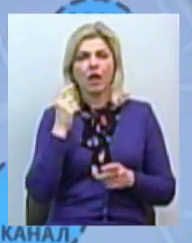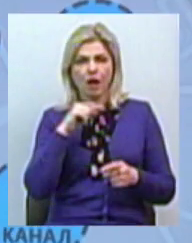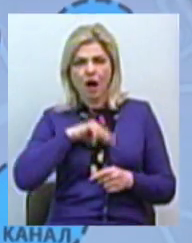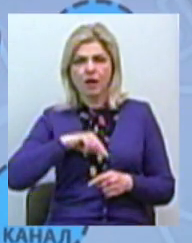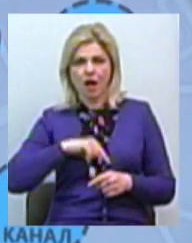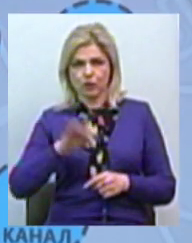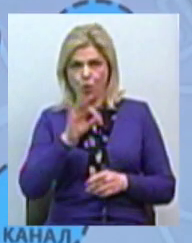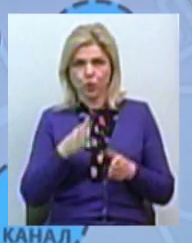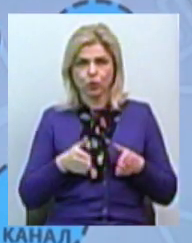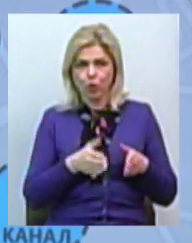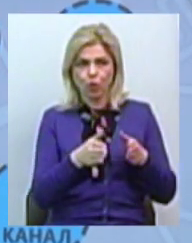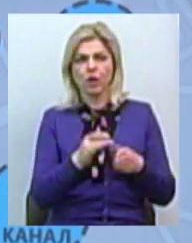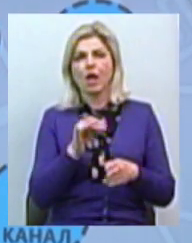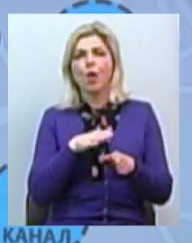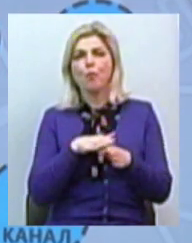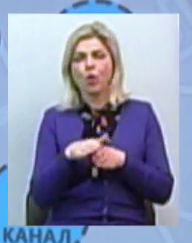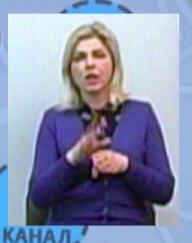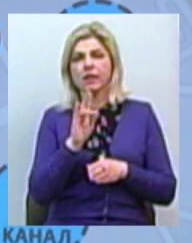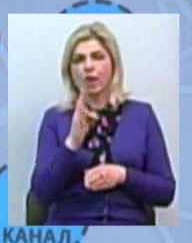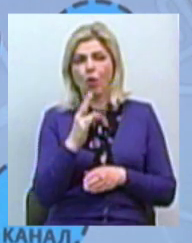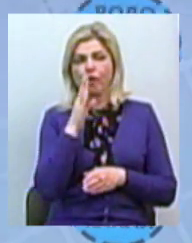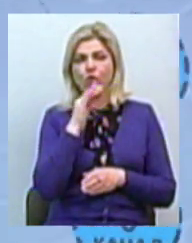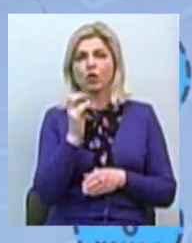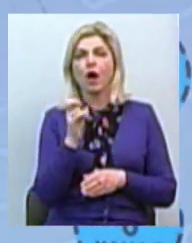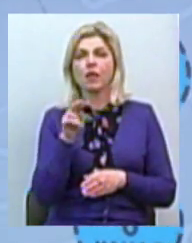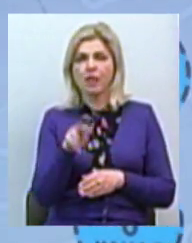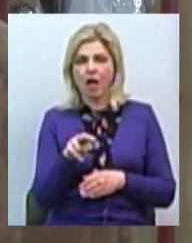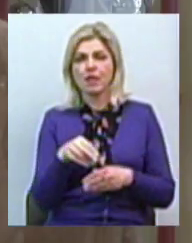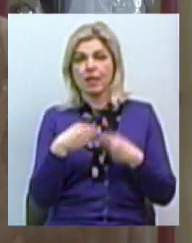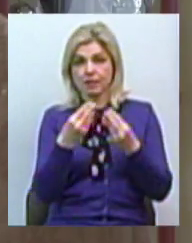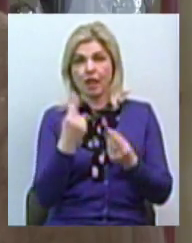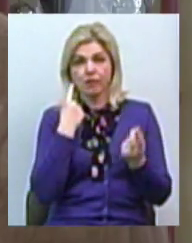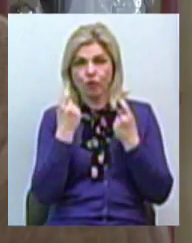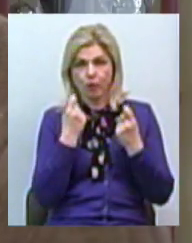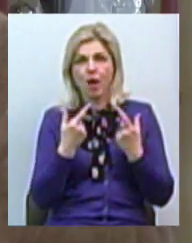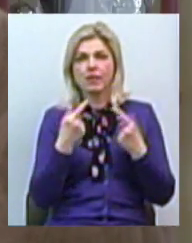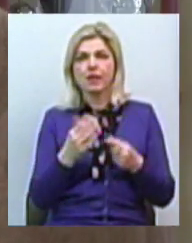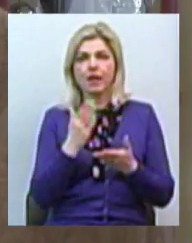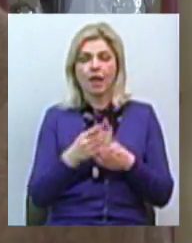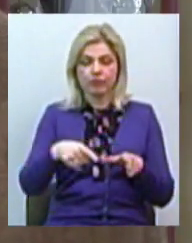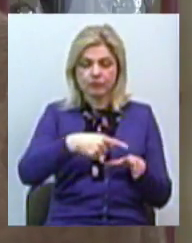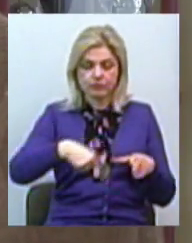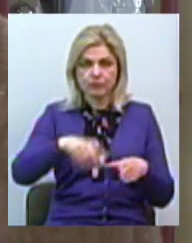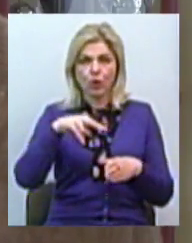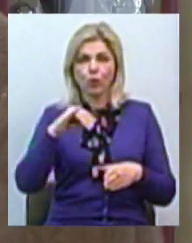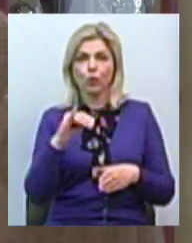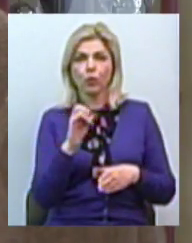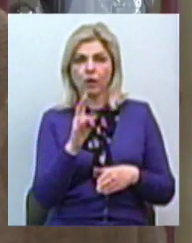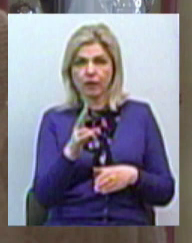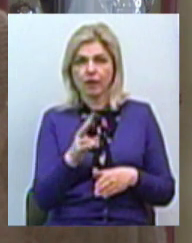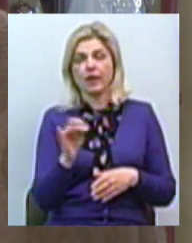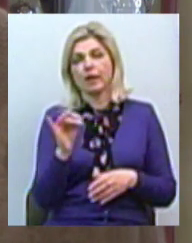повністю Миколаїв водоканал надав дані, і ми нанесли їх. І найближчим часом ми очікуємо ще дані